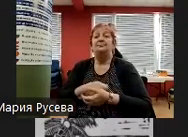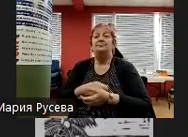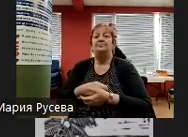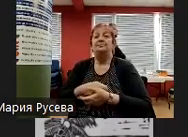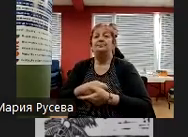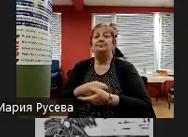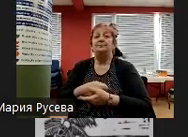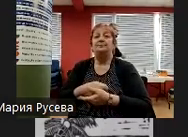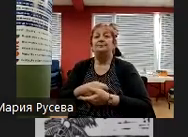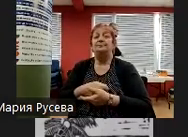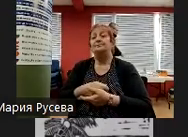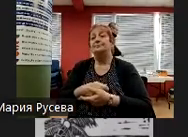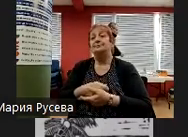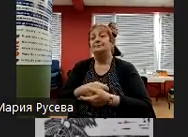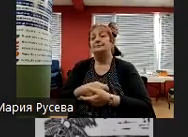Така че